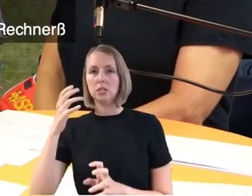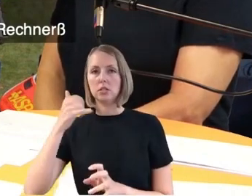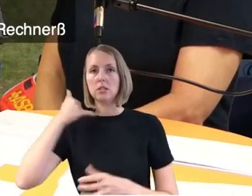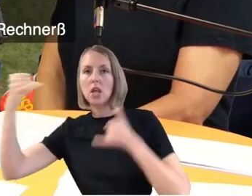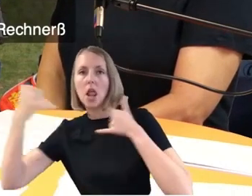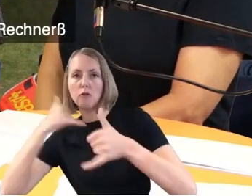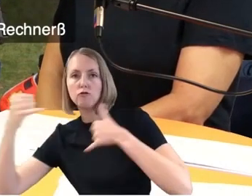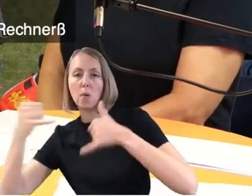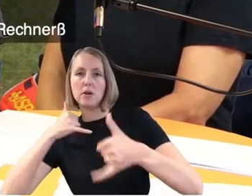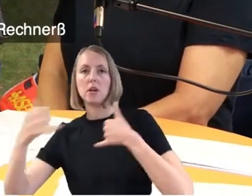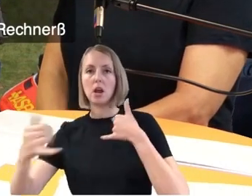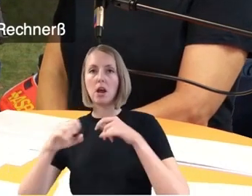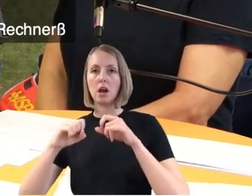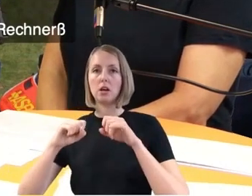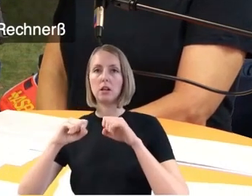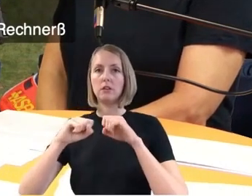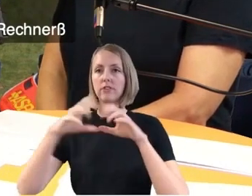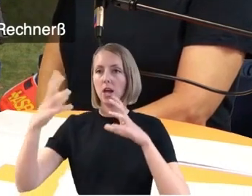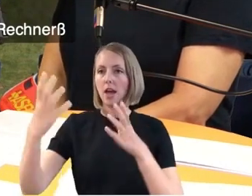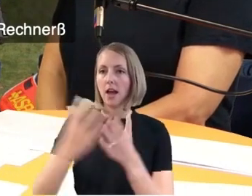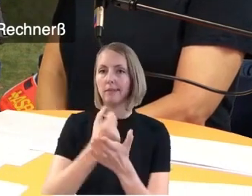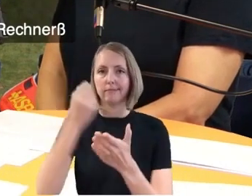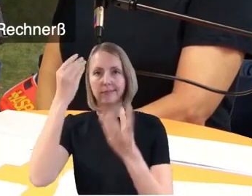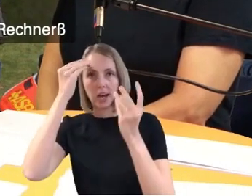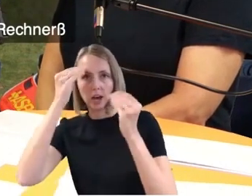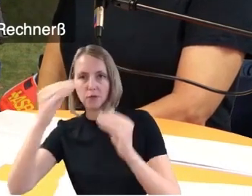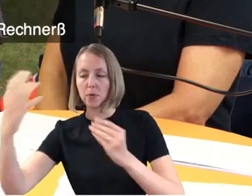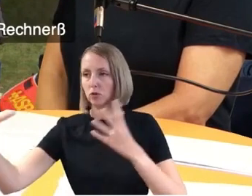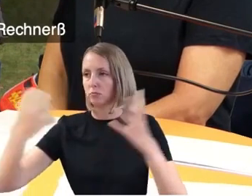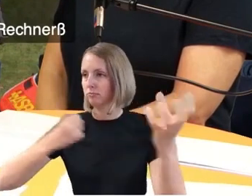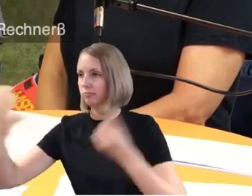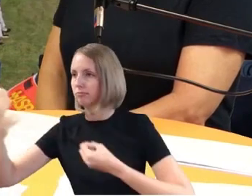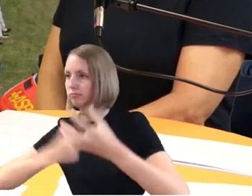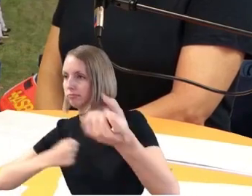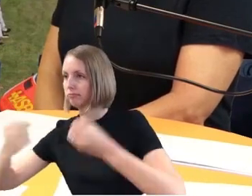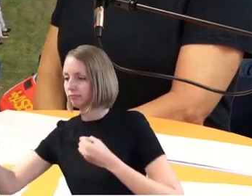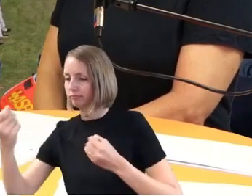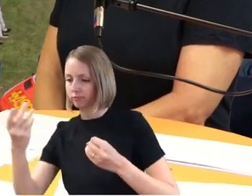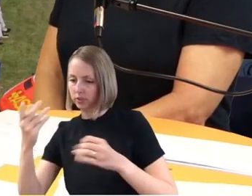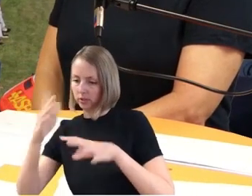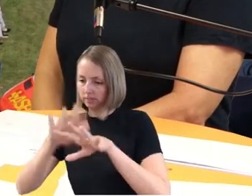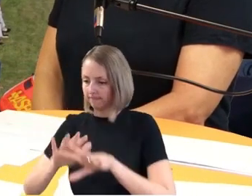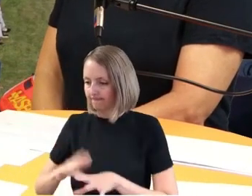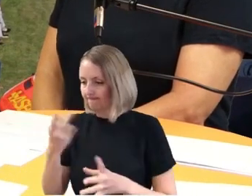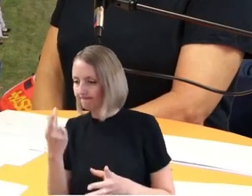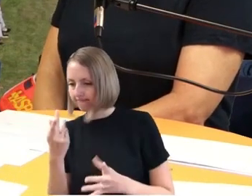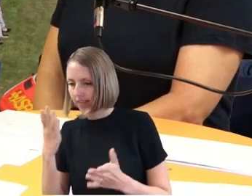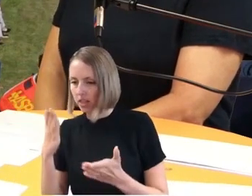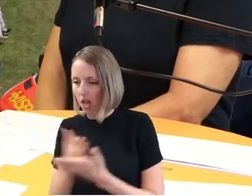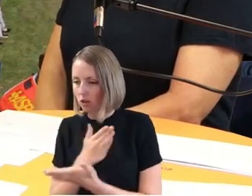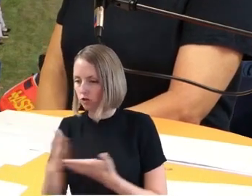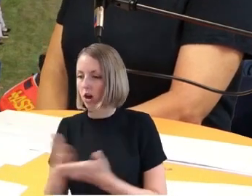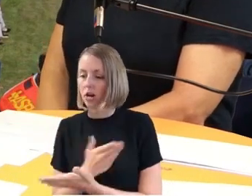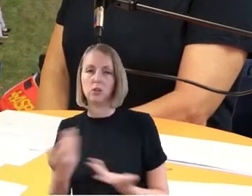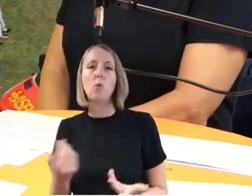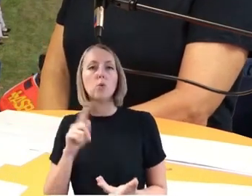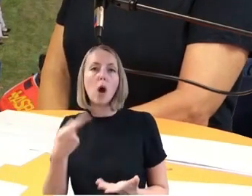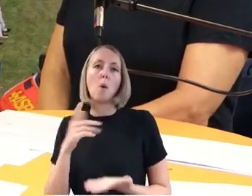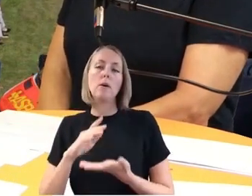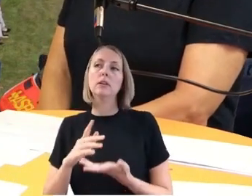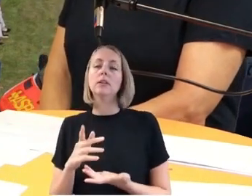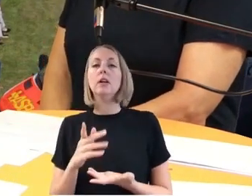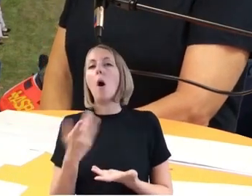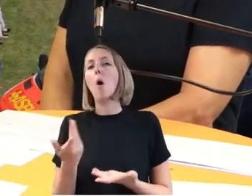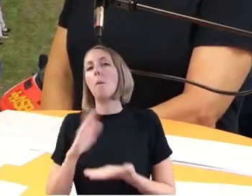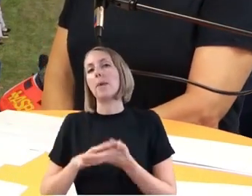lage informationen einholen zusammenbringen und dann entscheidungen treffen das ist schon praktische arbeit das ist eben da